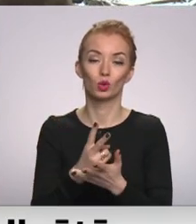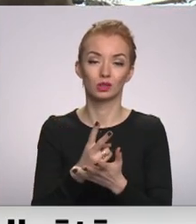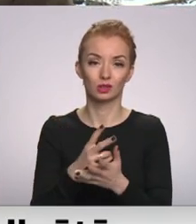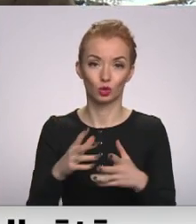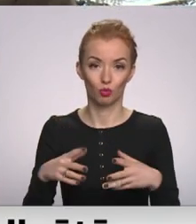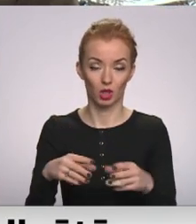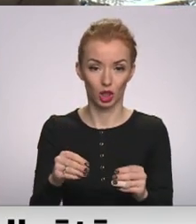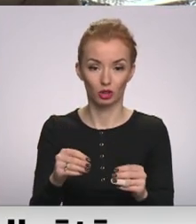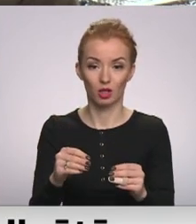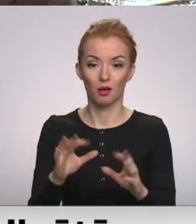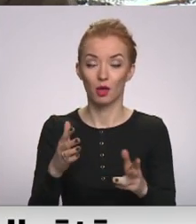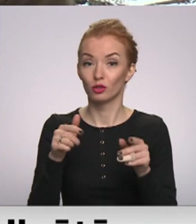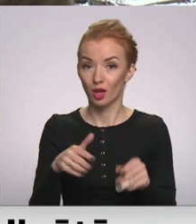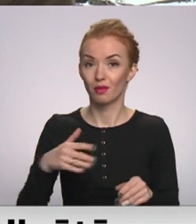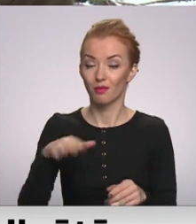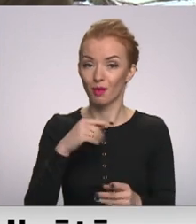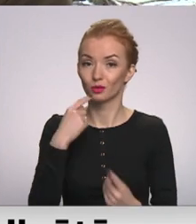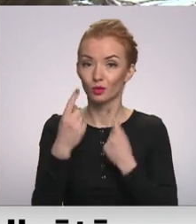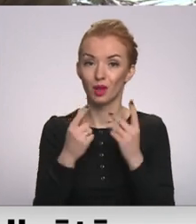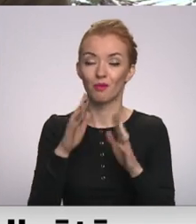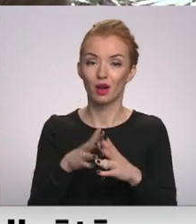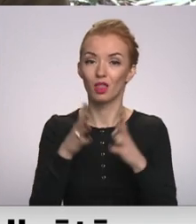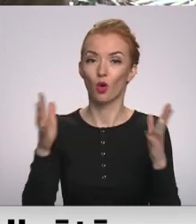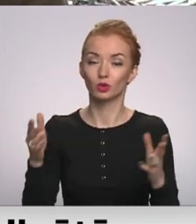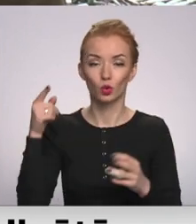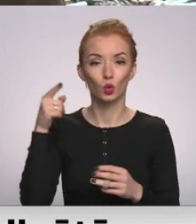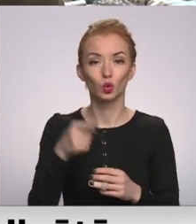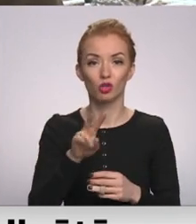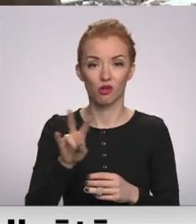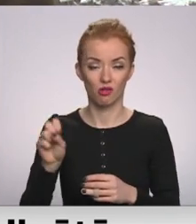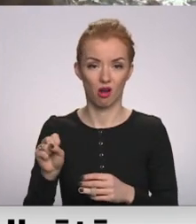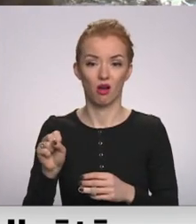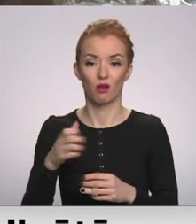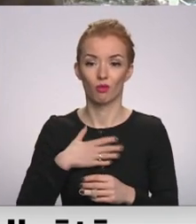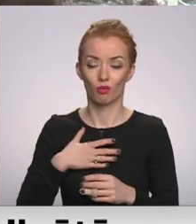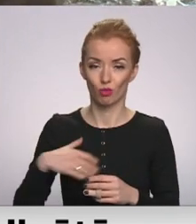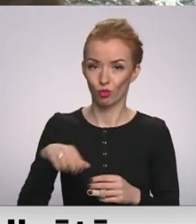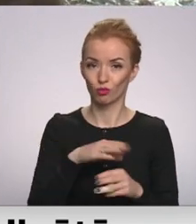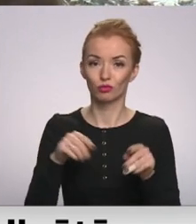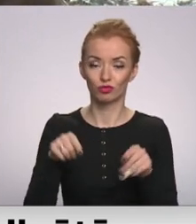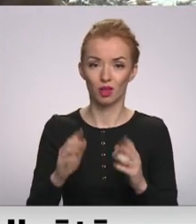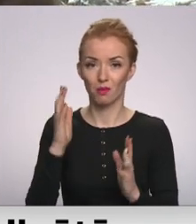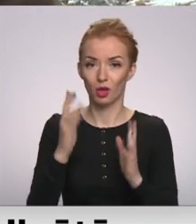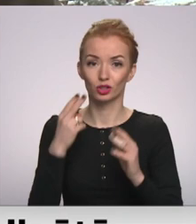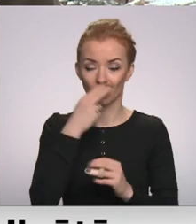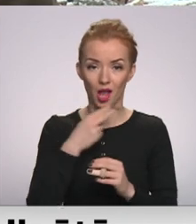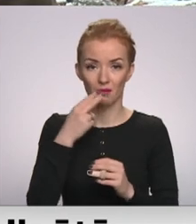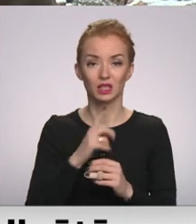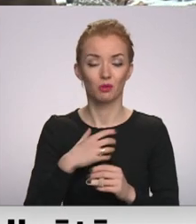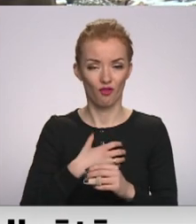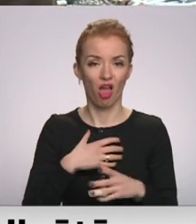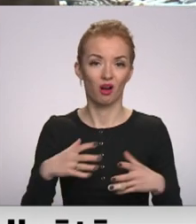tas ir iespējams. Bet šeit mēs runājam par diezgan daudziem tūkstošiem hektāru, un mums šeit tā mežsaimniecība ir